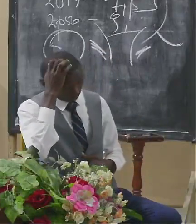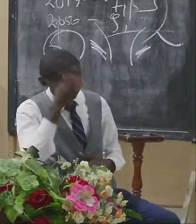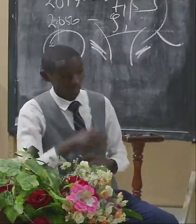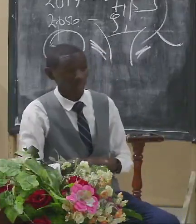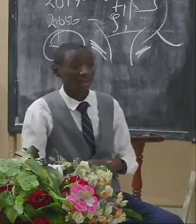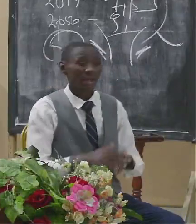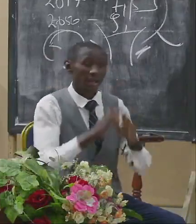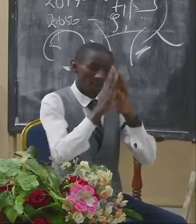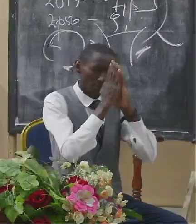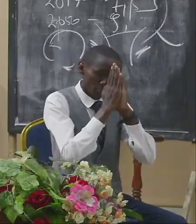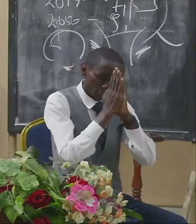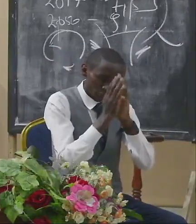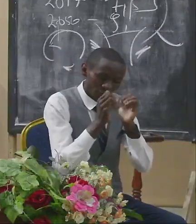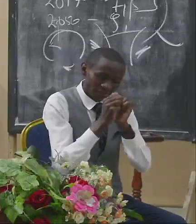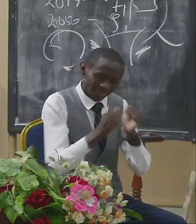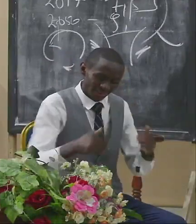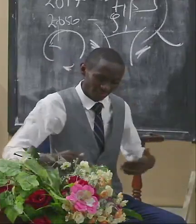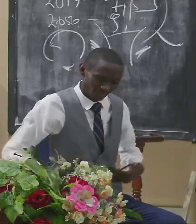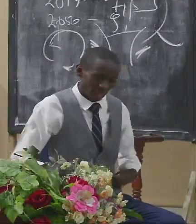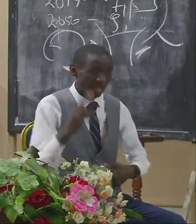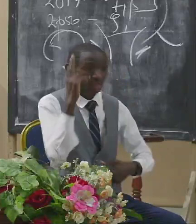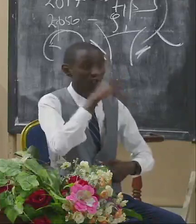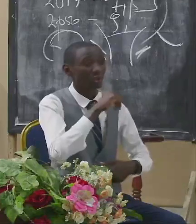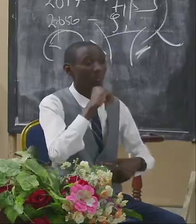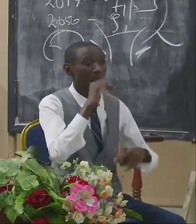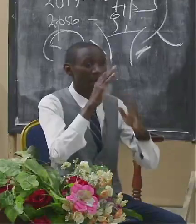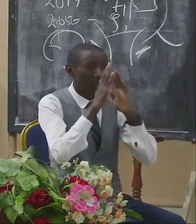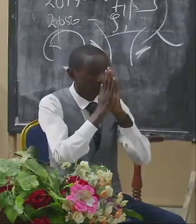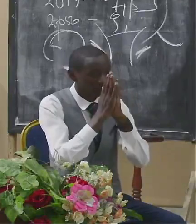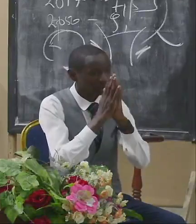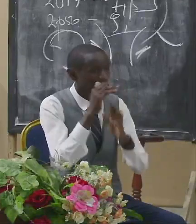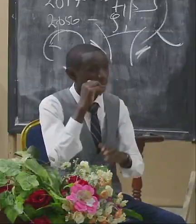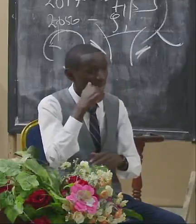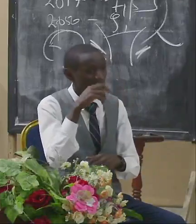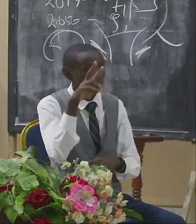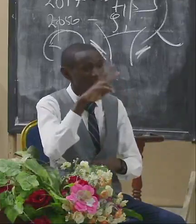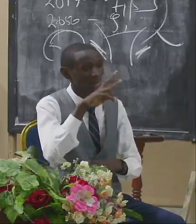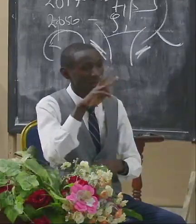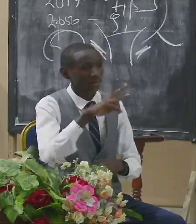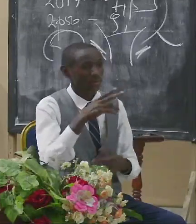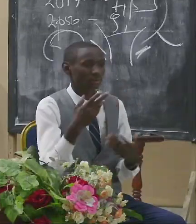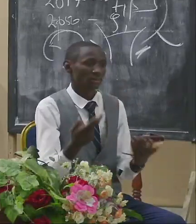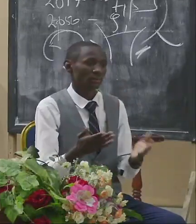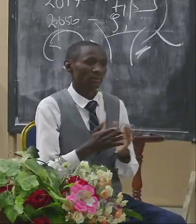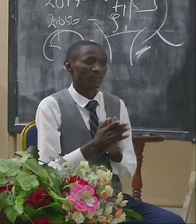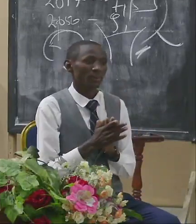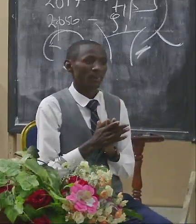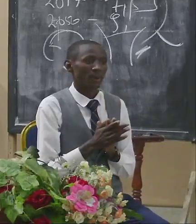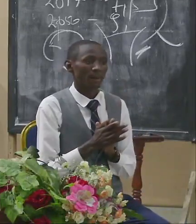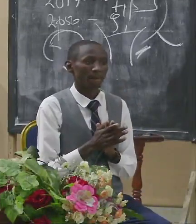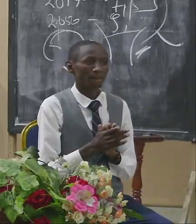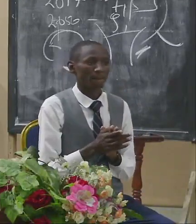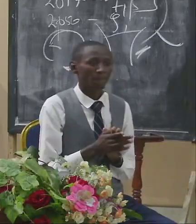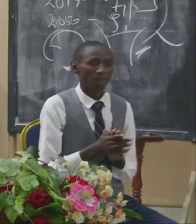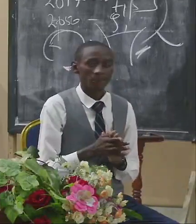Muombe bila kuchoka, tusinegliger maombi. Priez sans cesse, ne négligeons pas la prière.